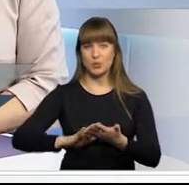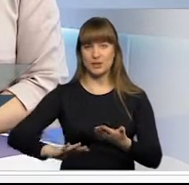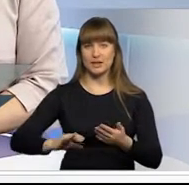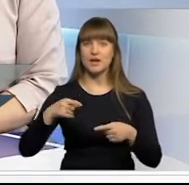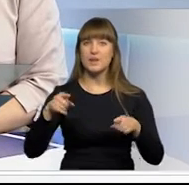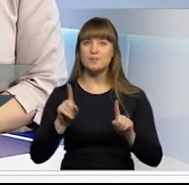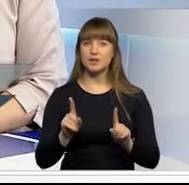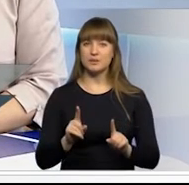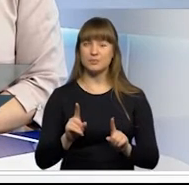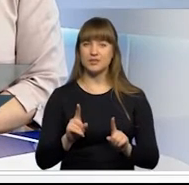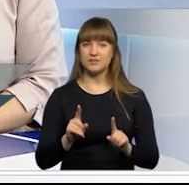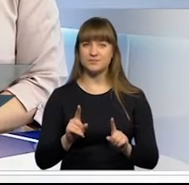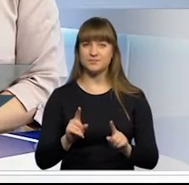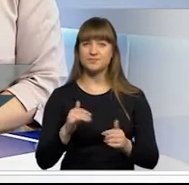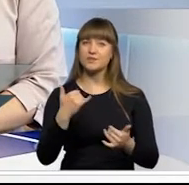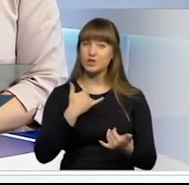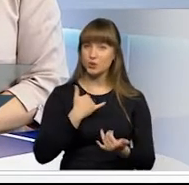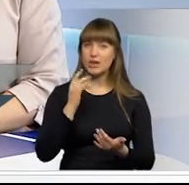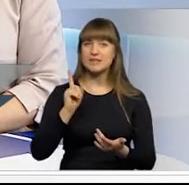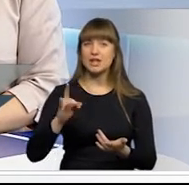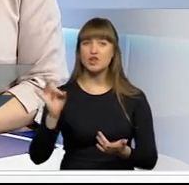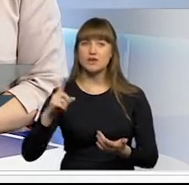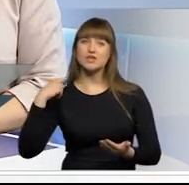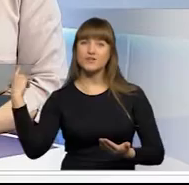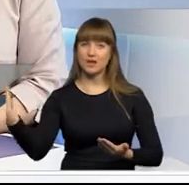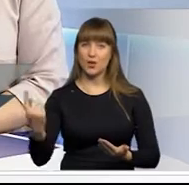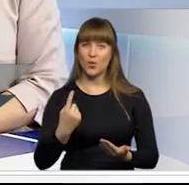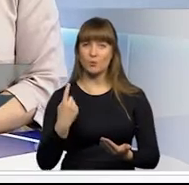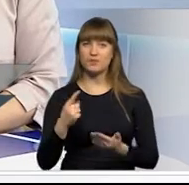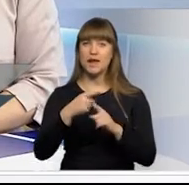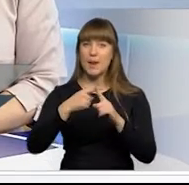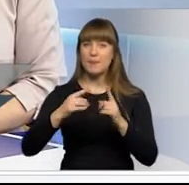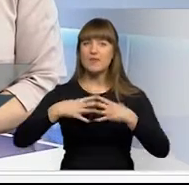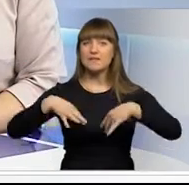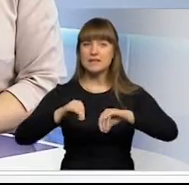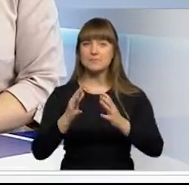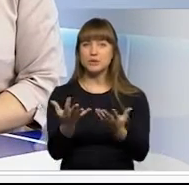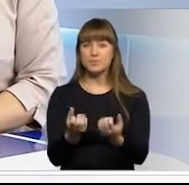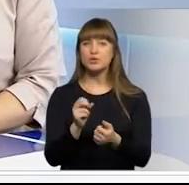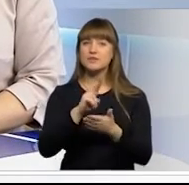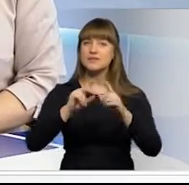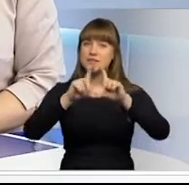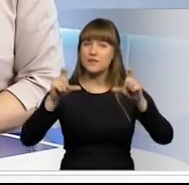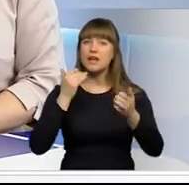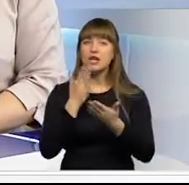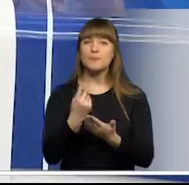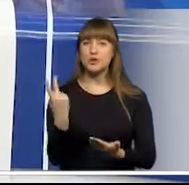области половина семей, получивших сертификат, имеют 2 детей. А ведь очень много многодетных семей, где